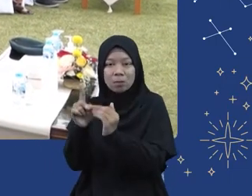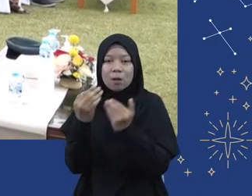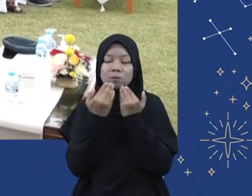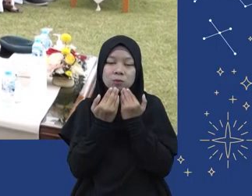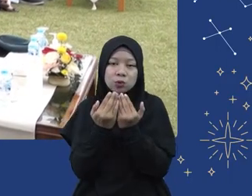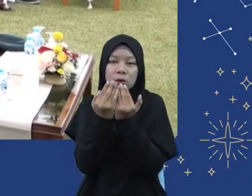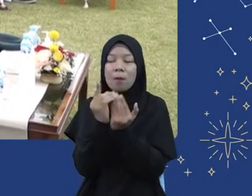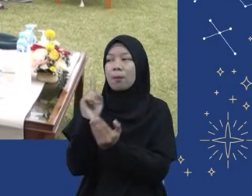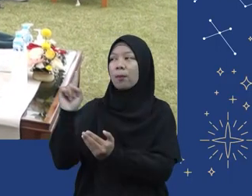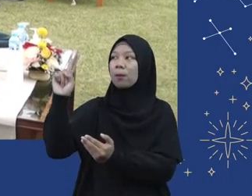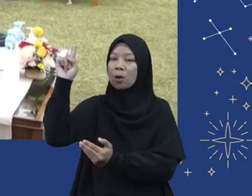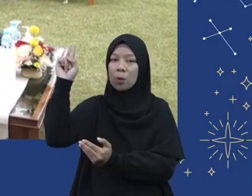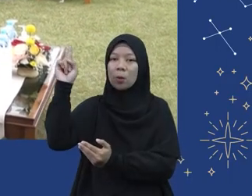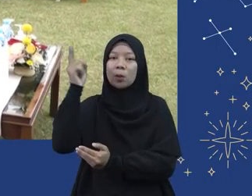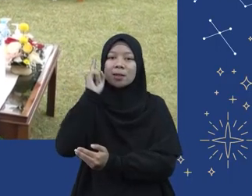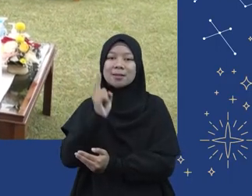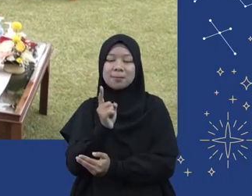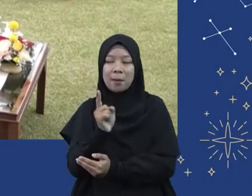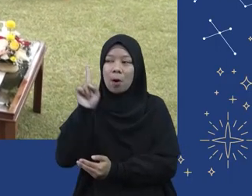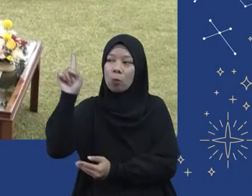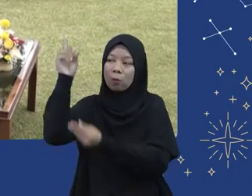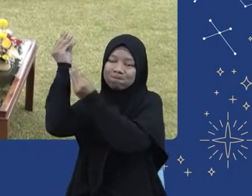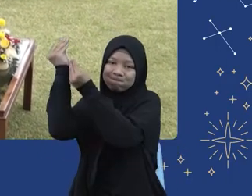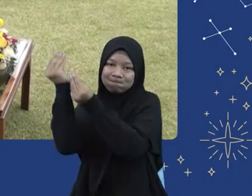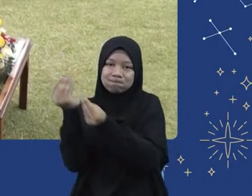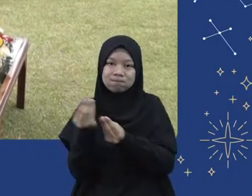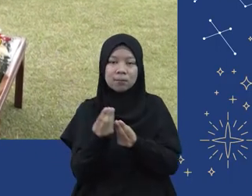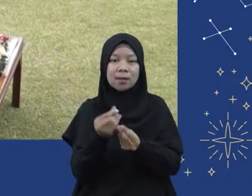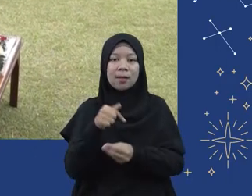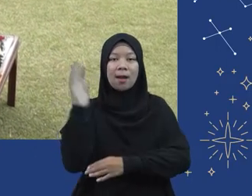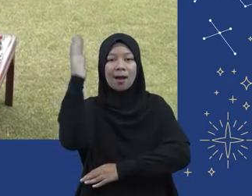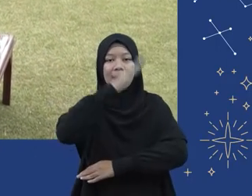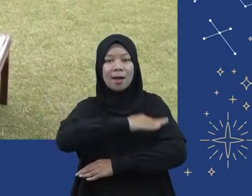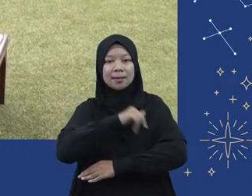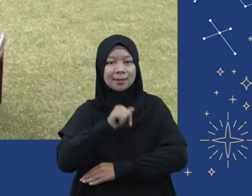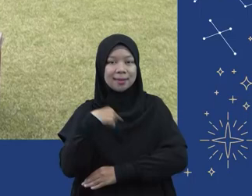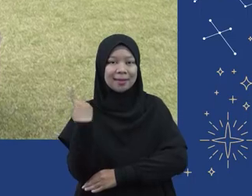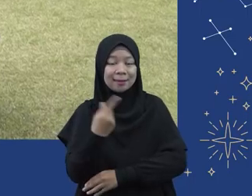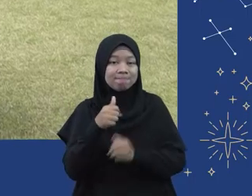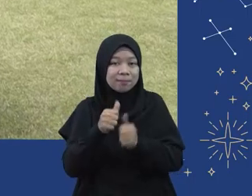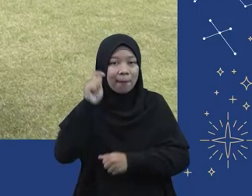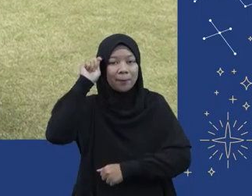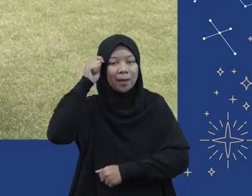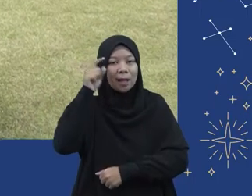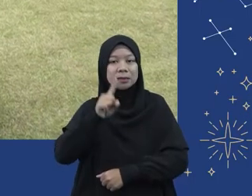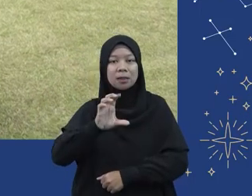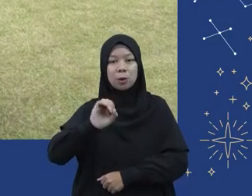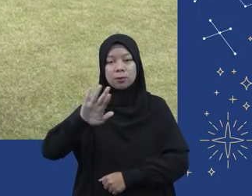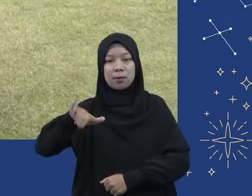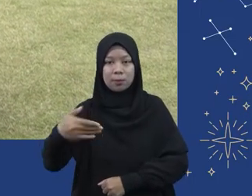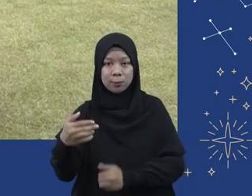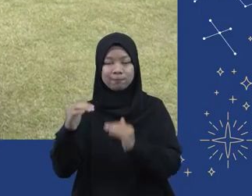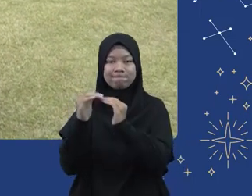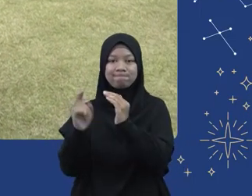bermunajat kepadaMu Hanya dengan izinmu Ya Allah hari ini kami dapat memperingati sahabat observatorium boska